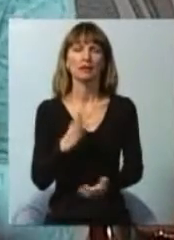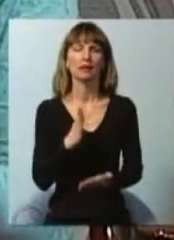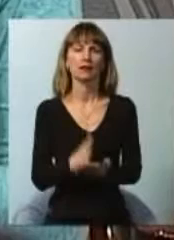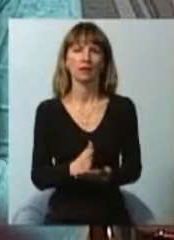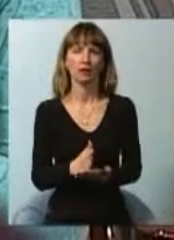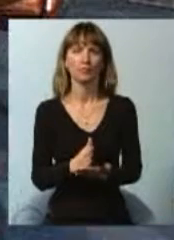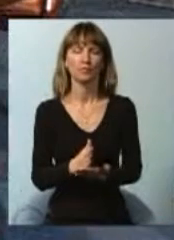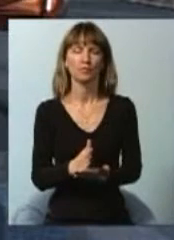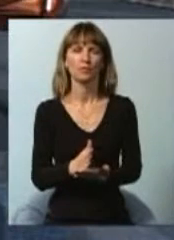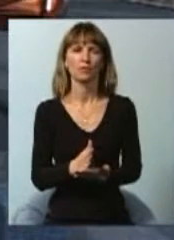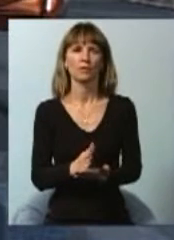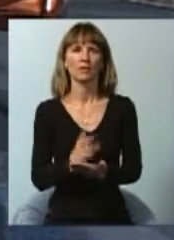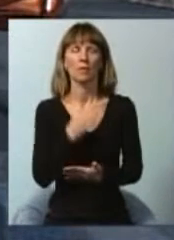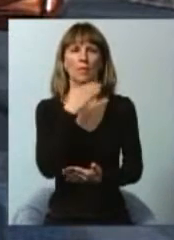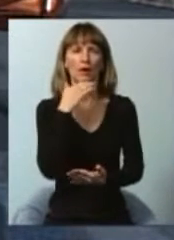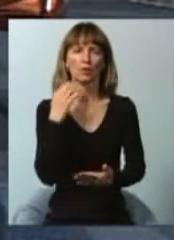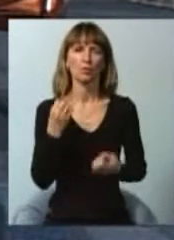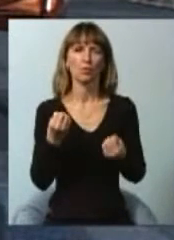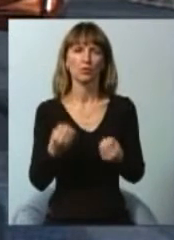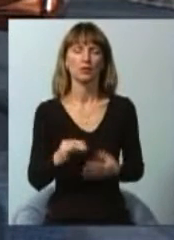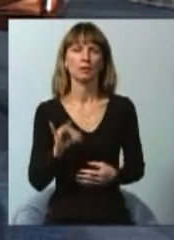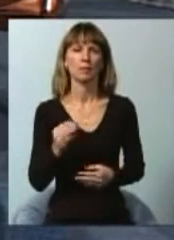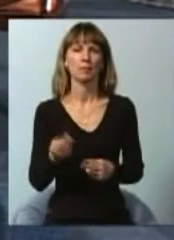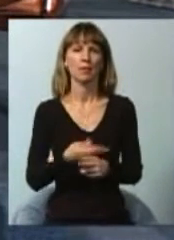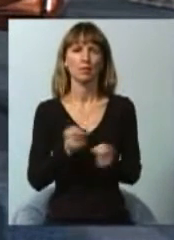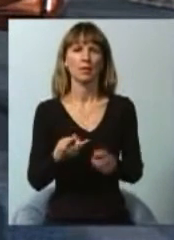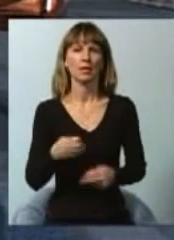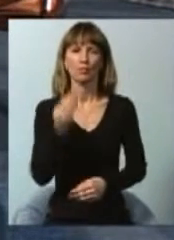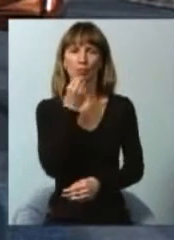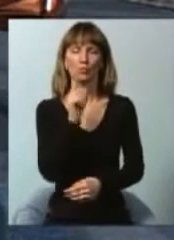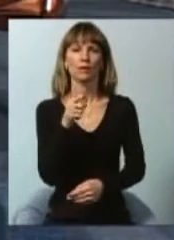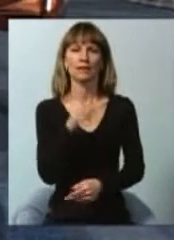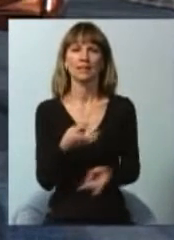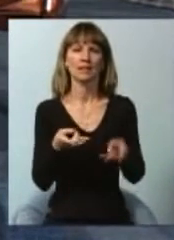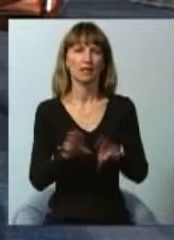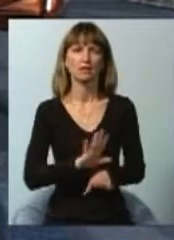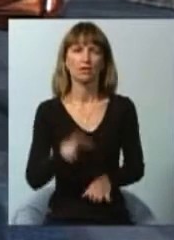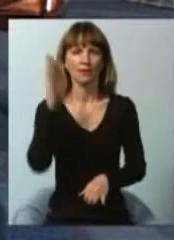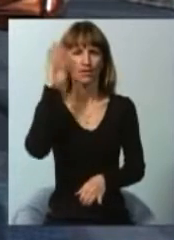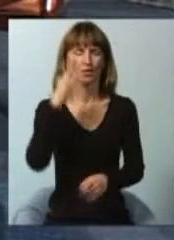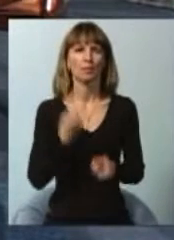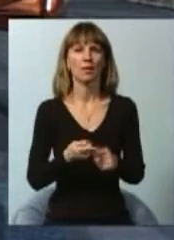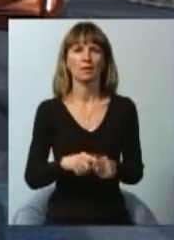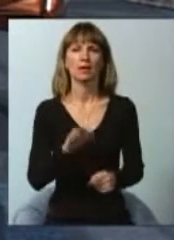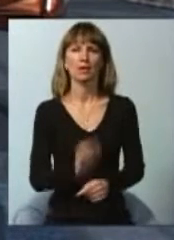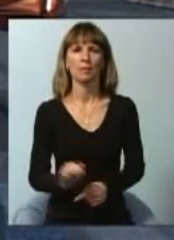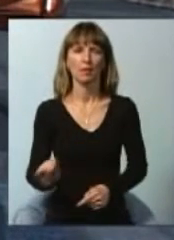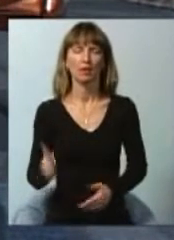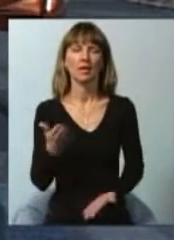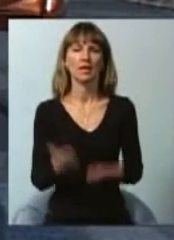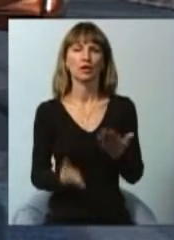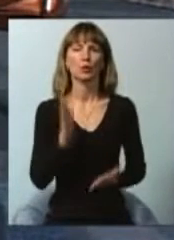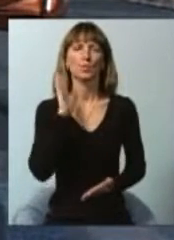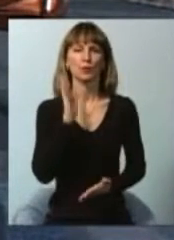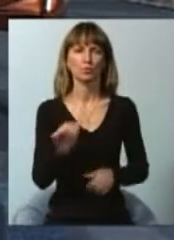набагато таким простим та безпечнішим для продуктів, оскільки він не залишає води. Тож, малята, якщо